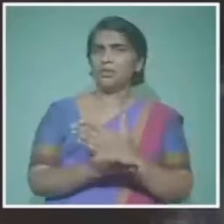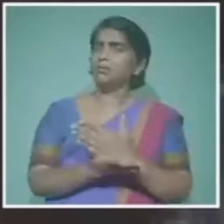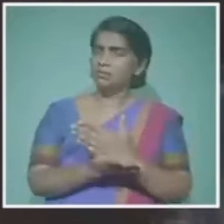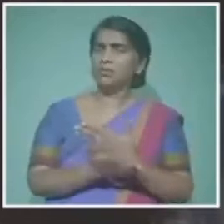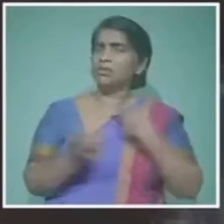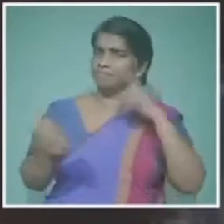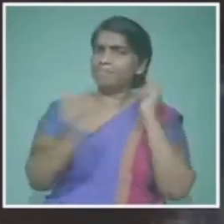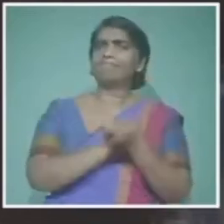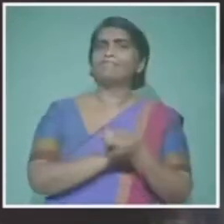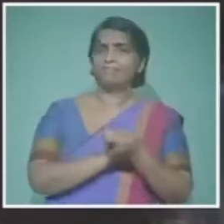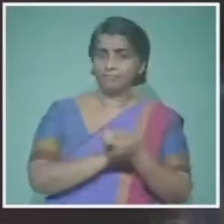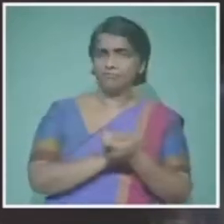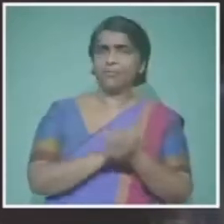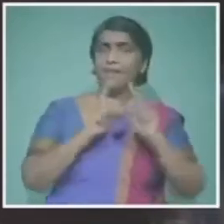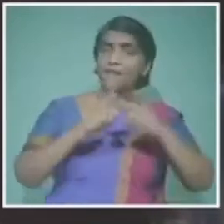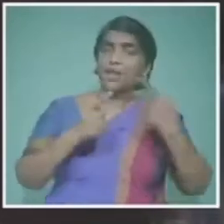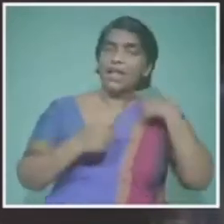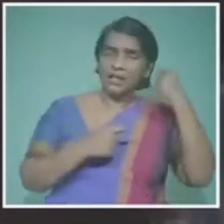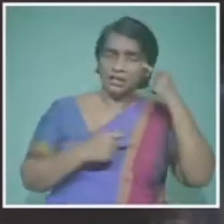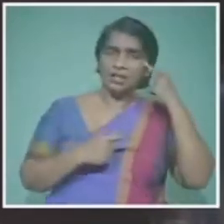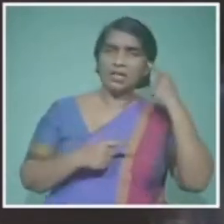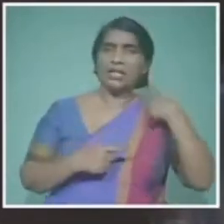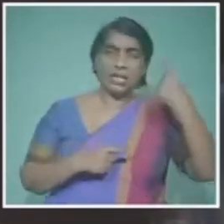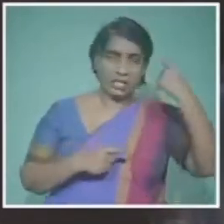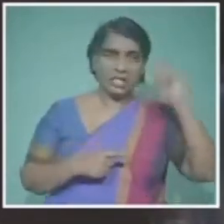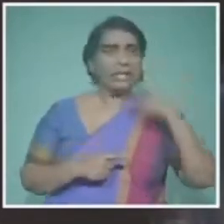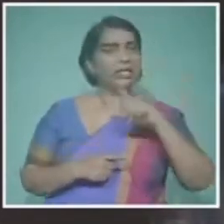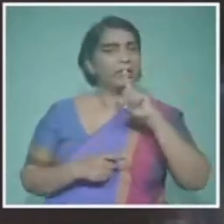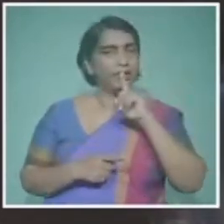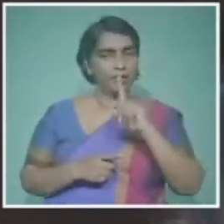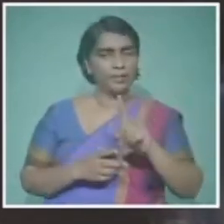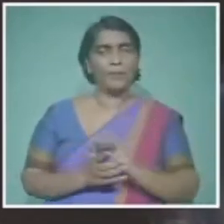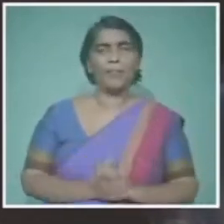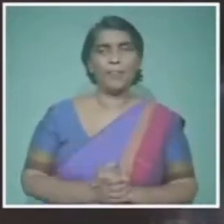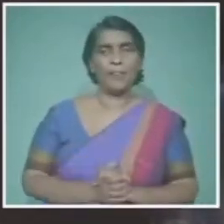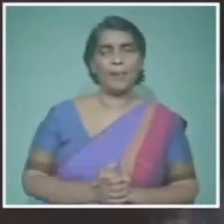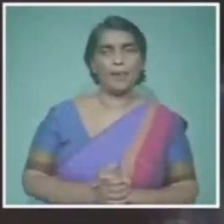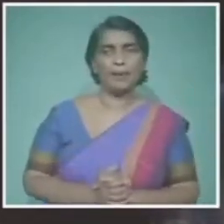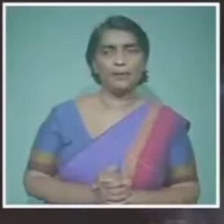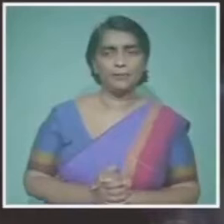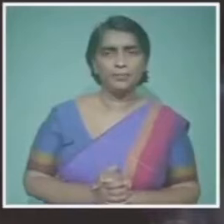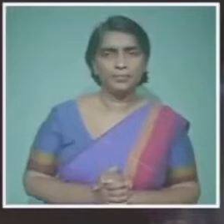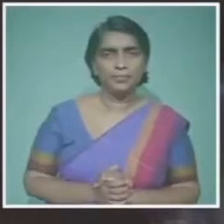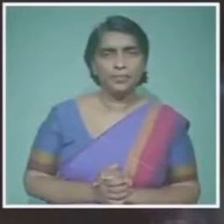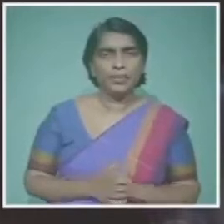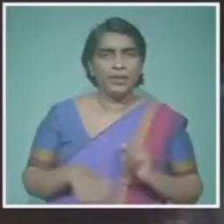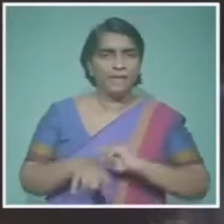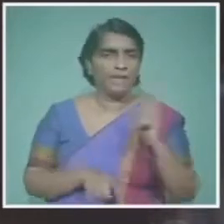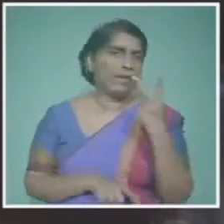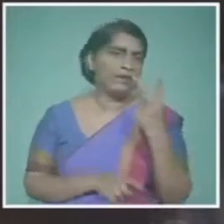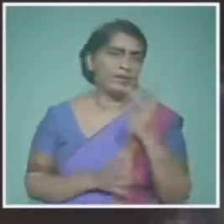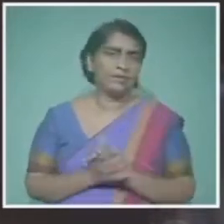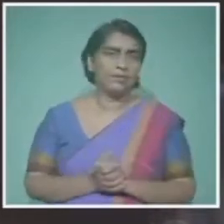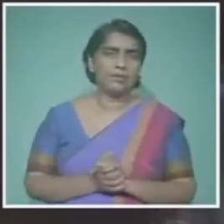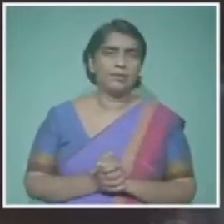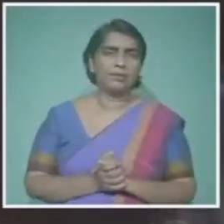Nawat, apa benas kerum? Benas ini tahu? Jadi balan deh. Ia mangi ia kata kerana. Kalau mantu mata winari dah kekal yang tiada. Ha? 2 minutes, you